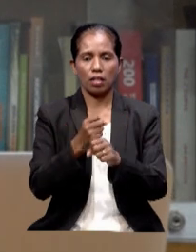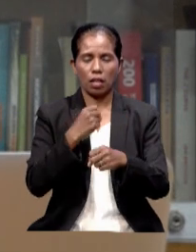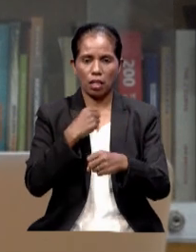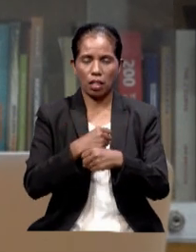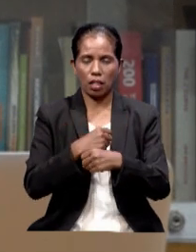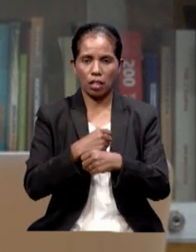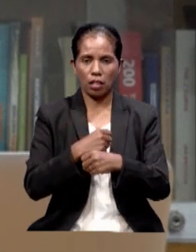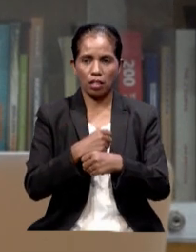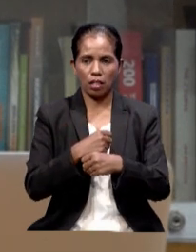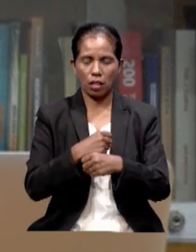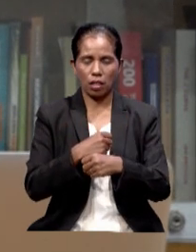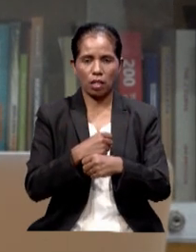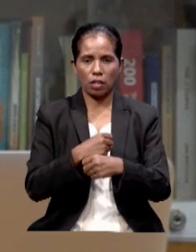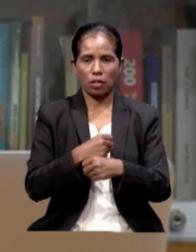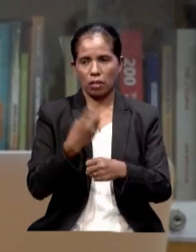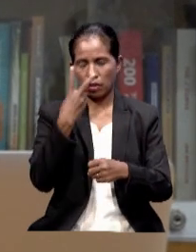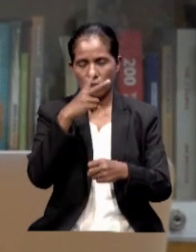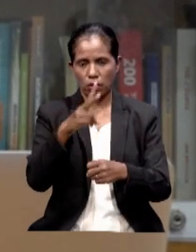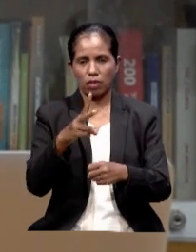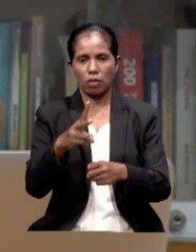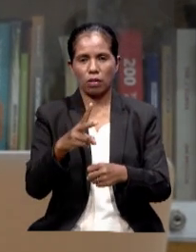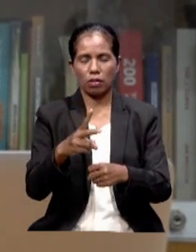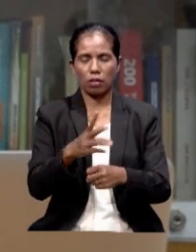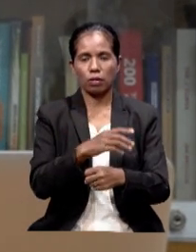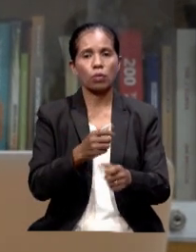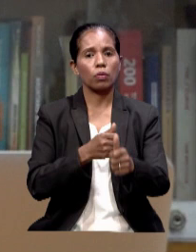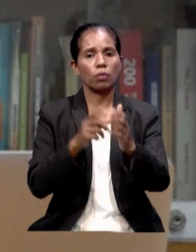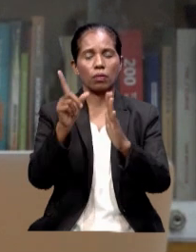и лор ме хал идентификасан туир лейн ете те каден